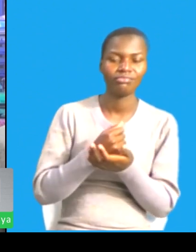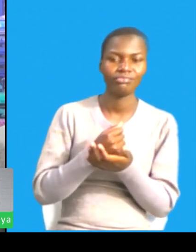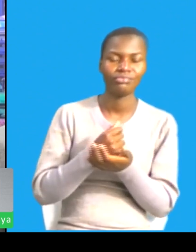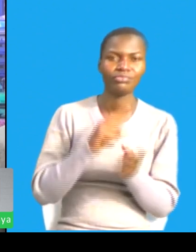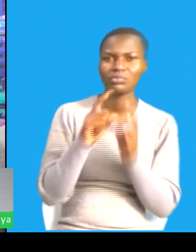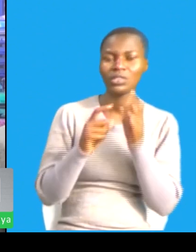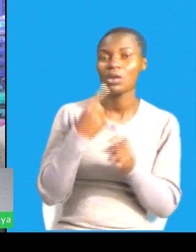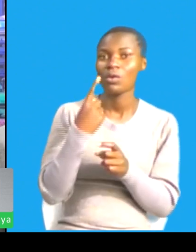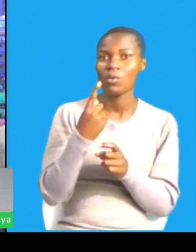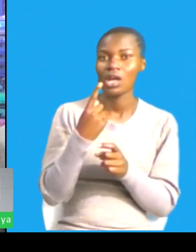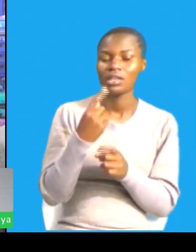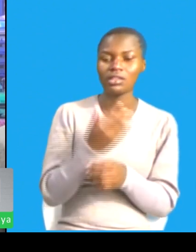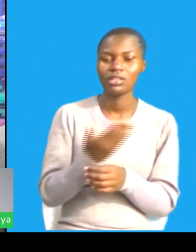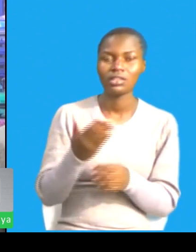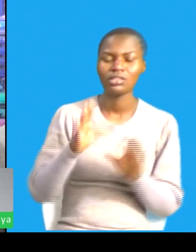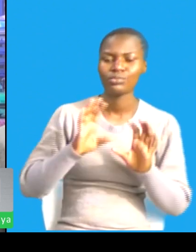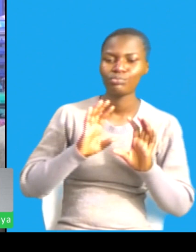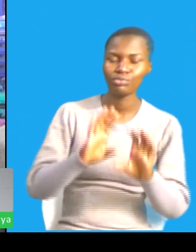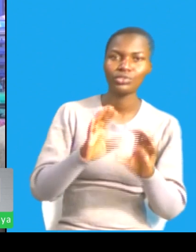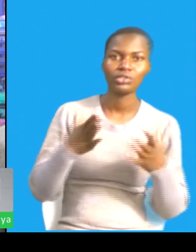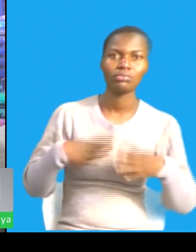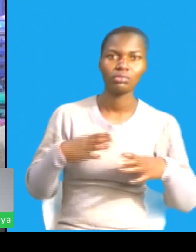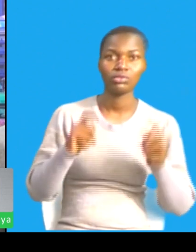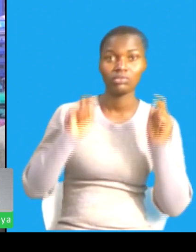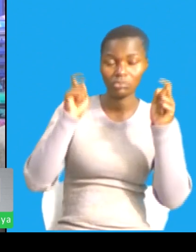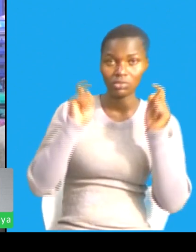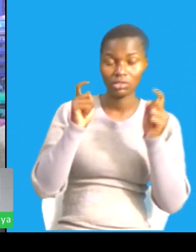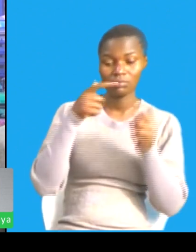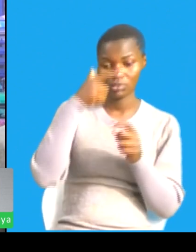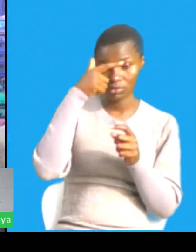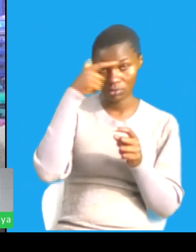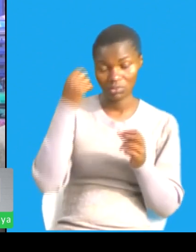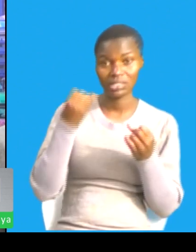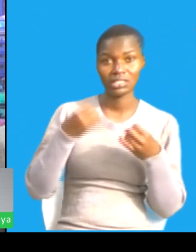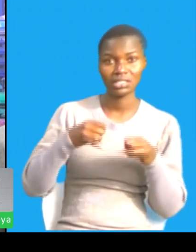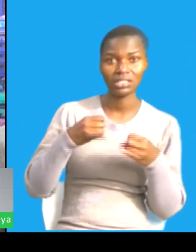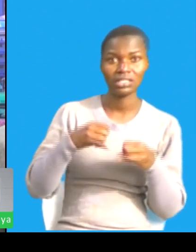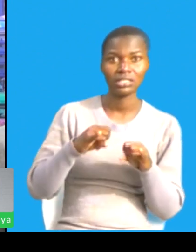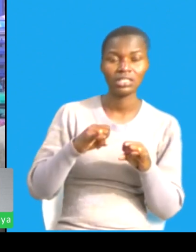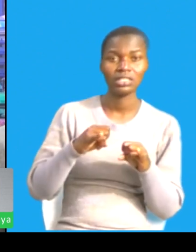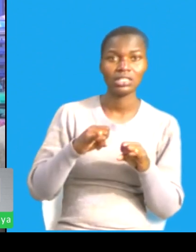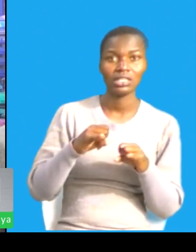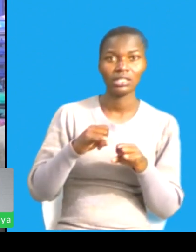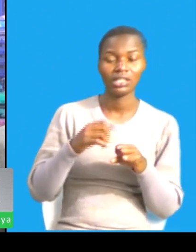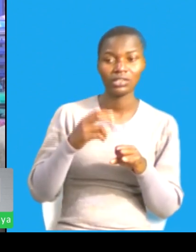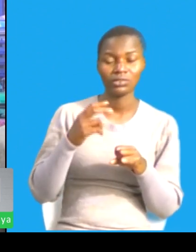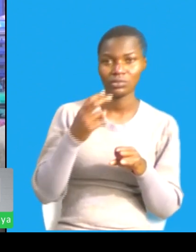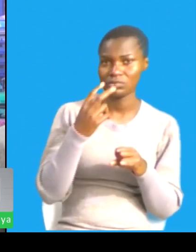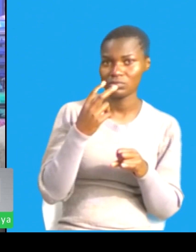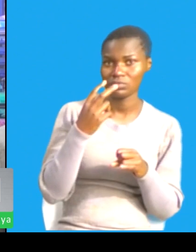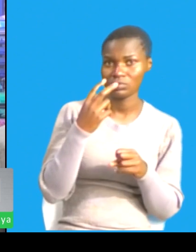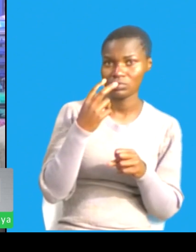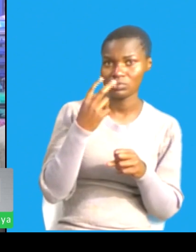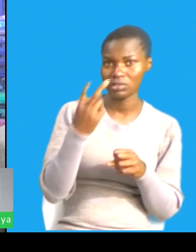things that is pushing people into demonstrations? Because we are trying to dig. Why are these demons? Why I'm calling